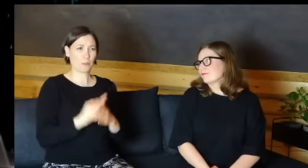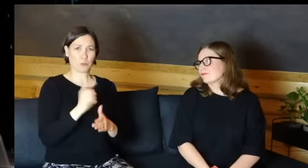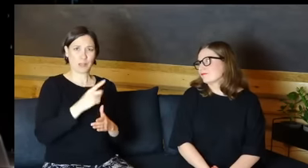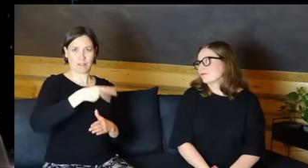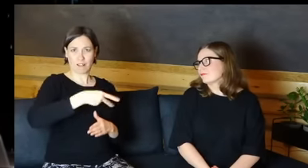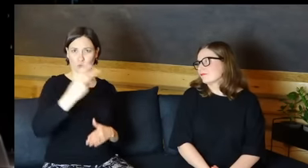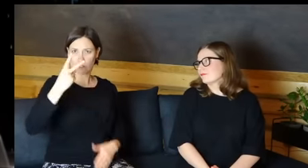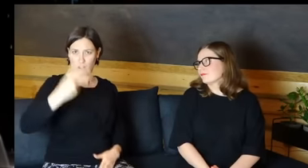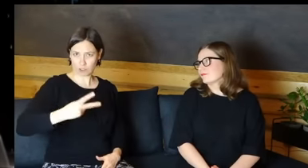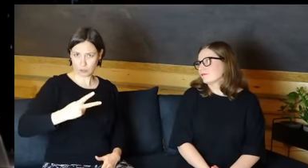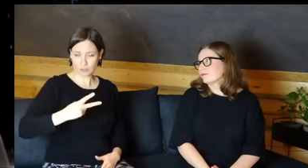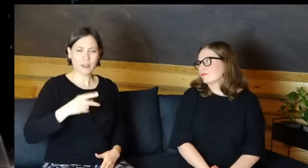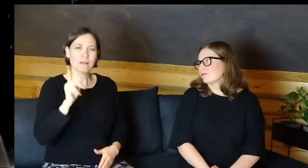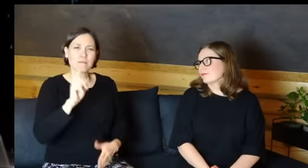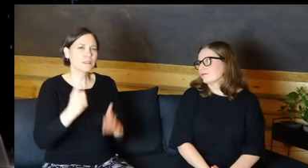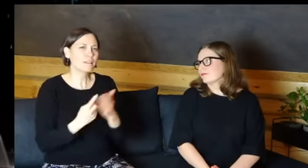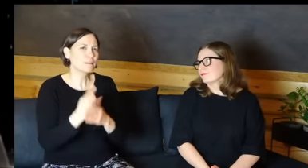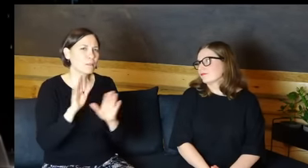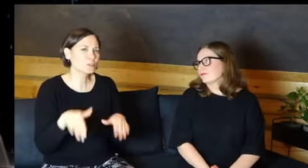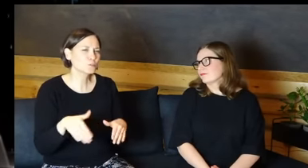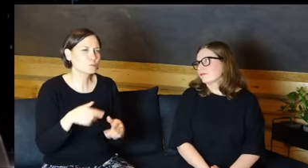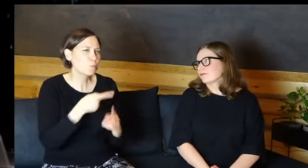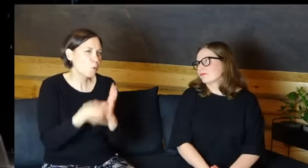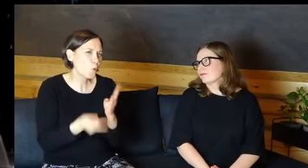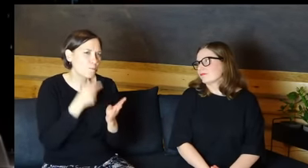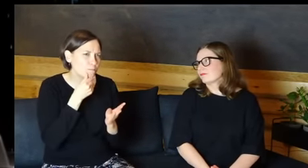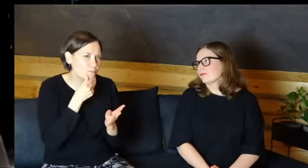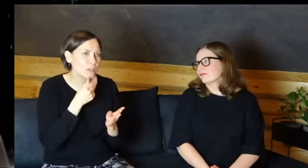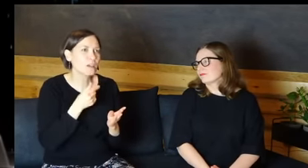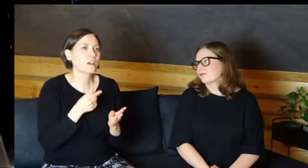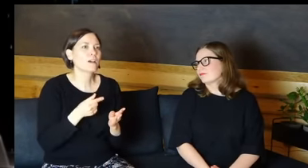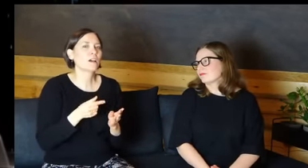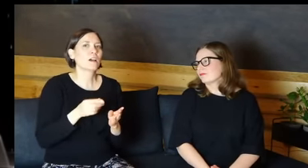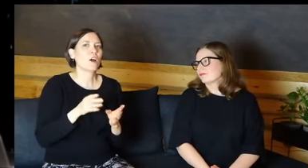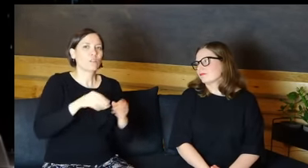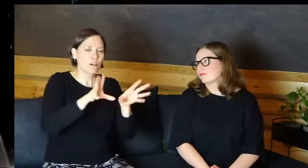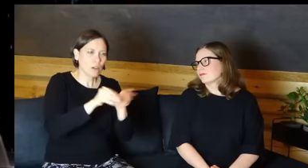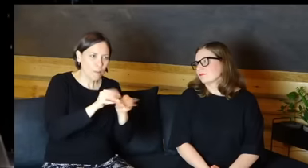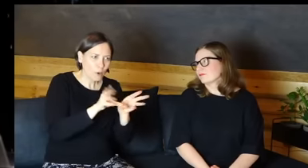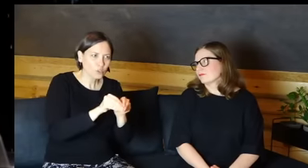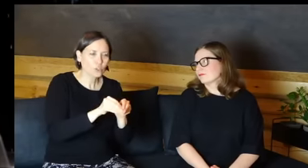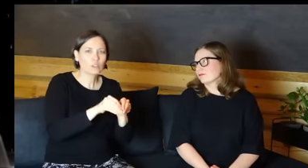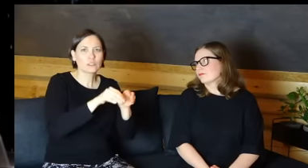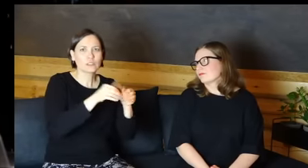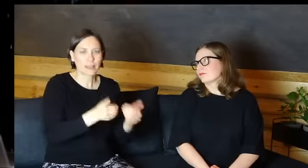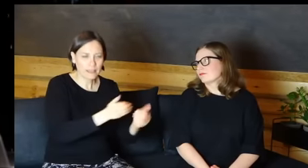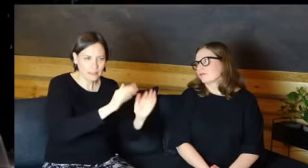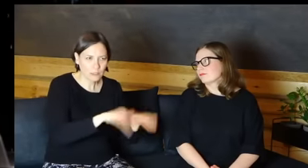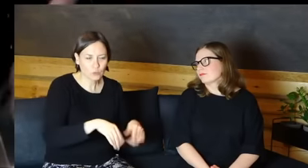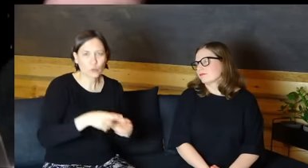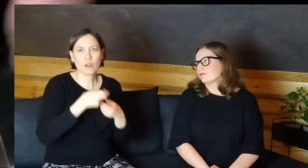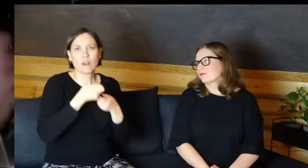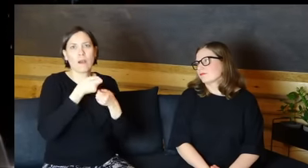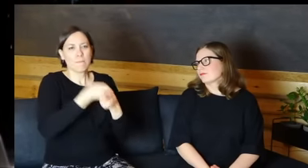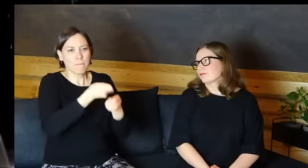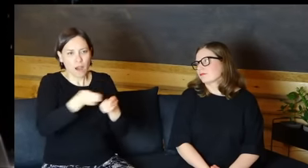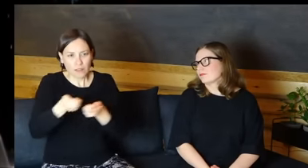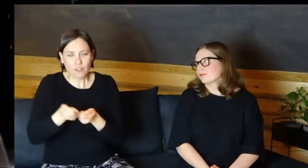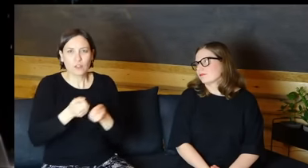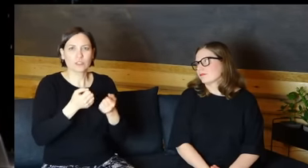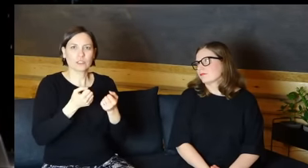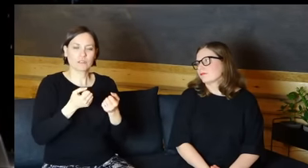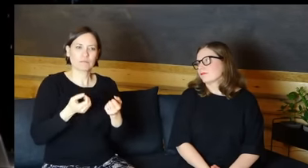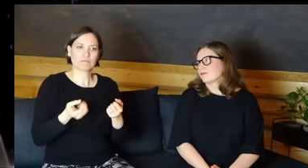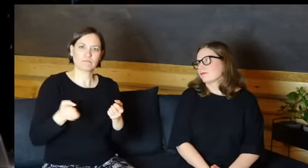2020, niin kyllähän siellä on tämmöisiä asioita. On Power BI-raportointia kehitetty, markkinointia on vahvistettu, Valtteri on tullut